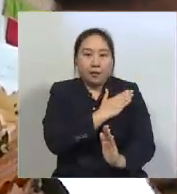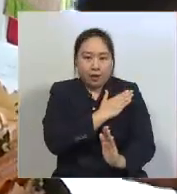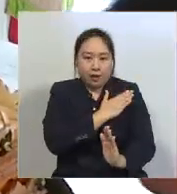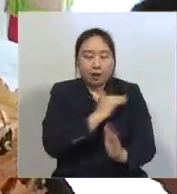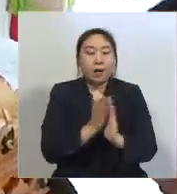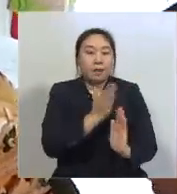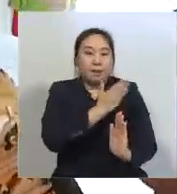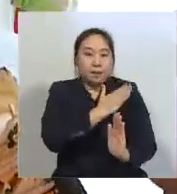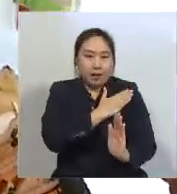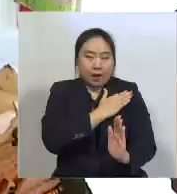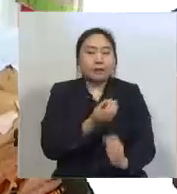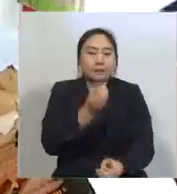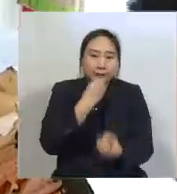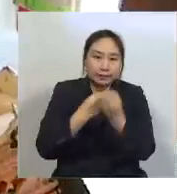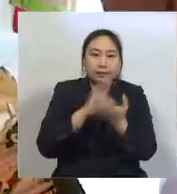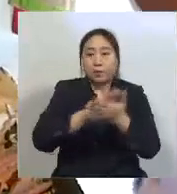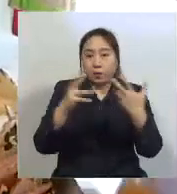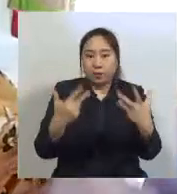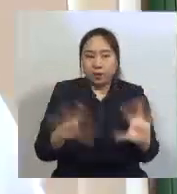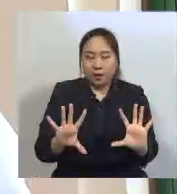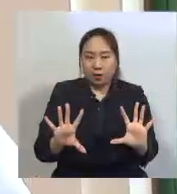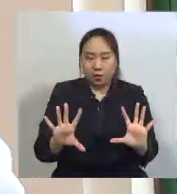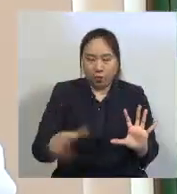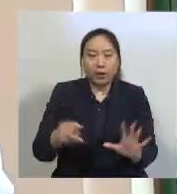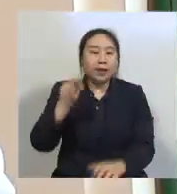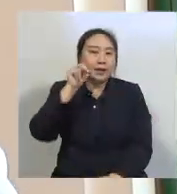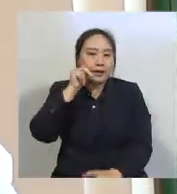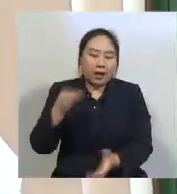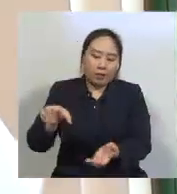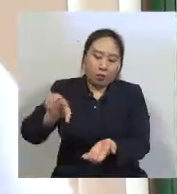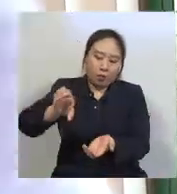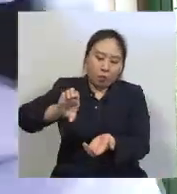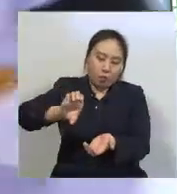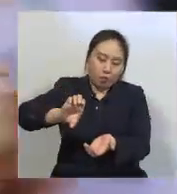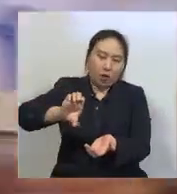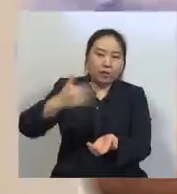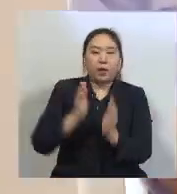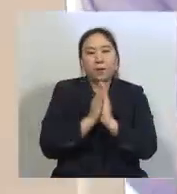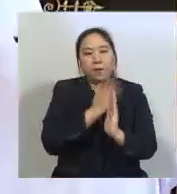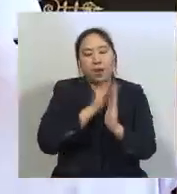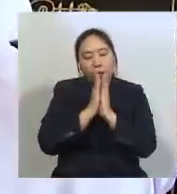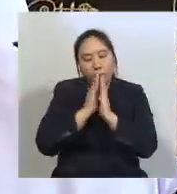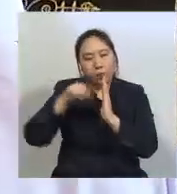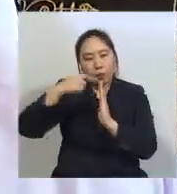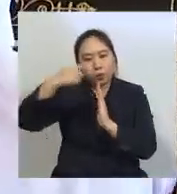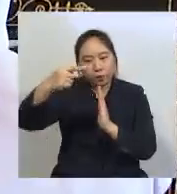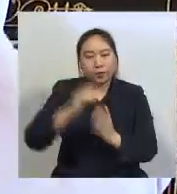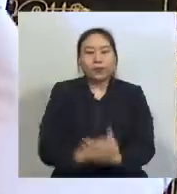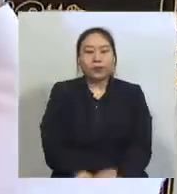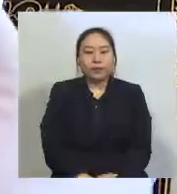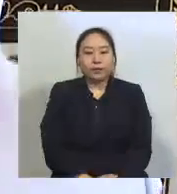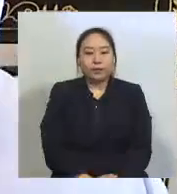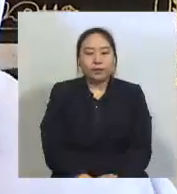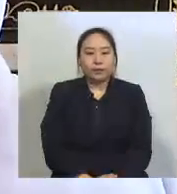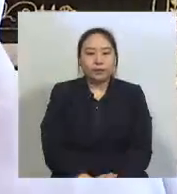ฆ์เมื่อพระสงฆ์รับพระราชทานฉันเสร็จผู้แทนพระองค์กรวดน้ำพระสงฆ์อนุโมทนาถวายอดิเรก